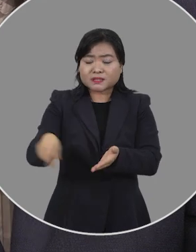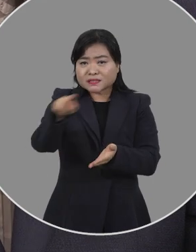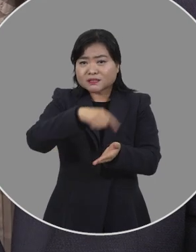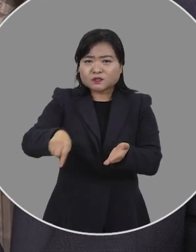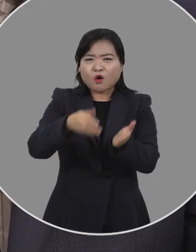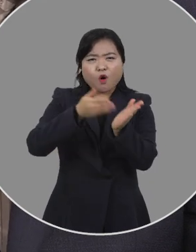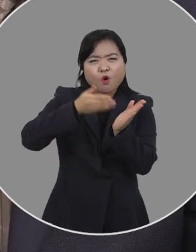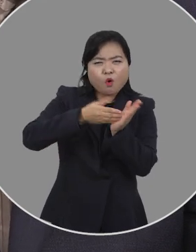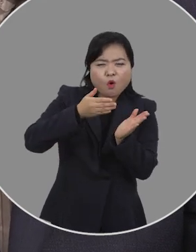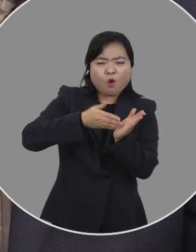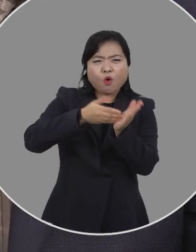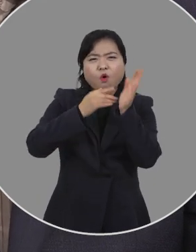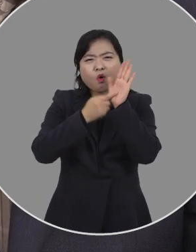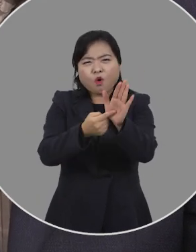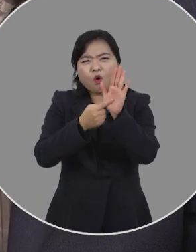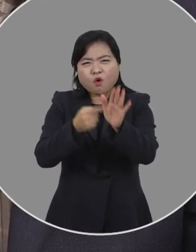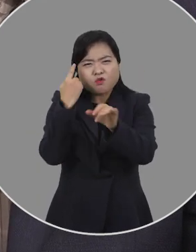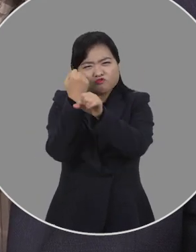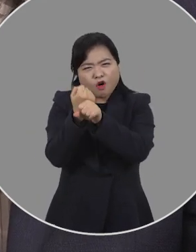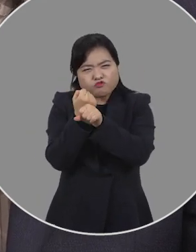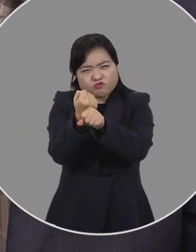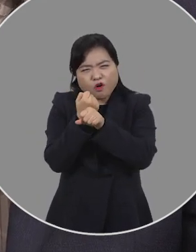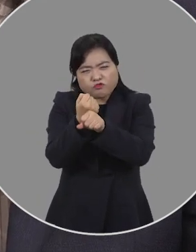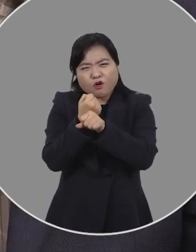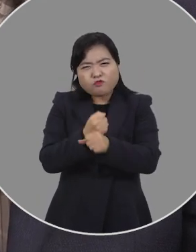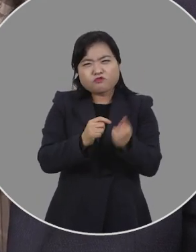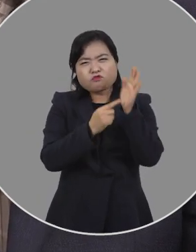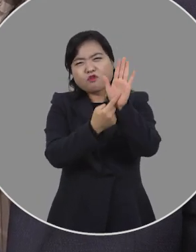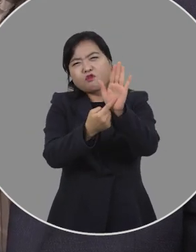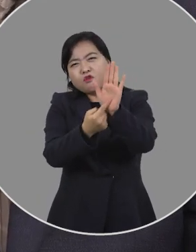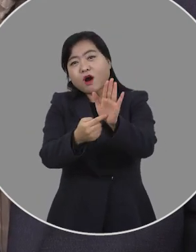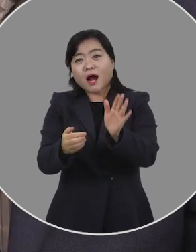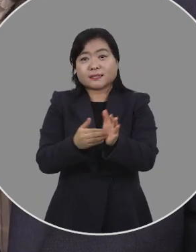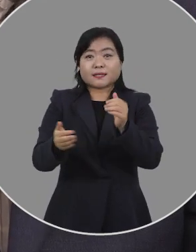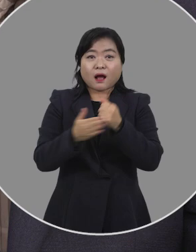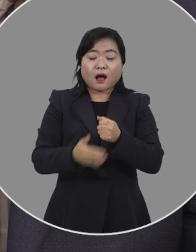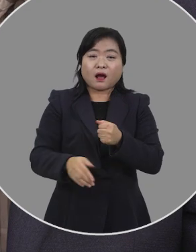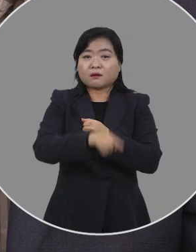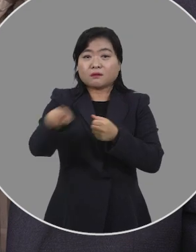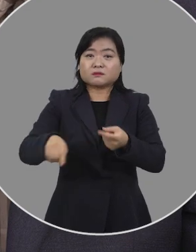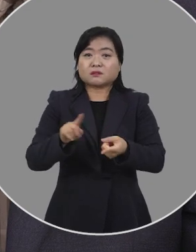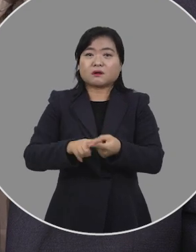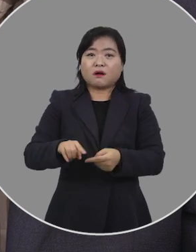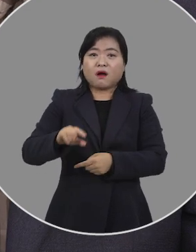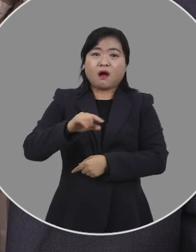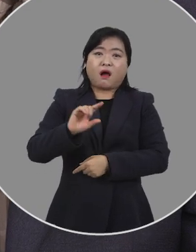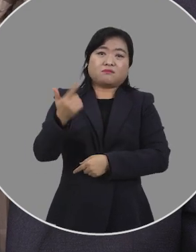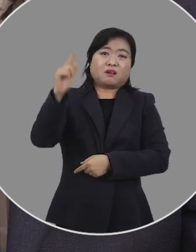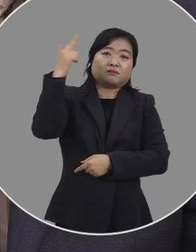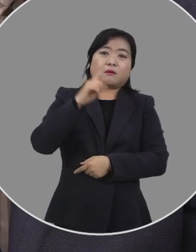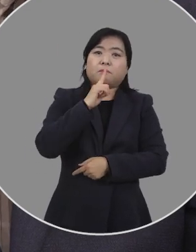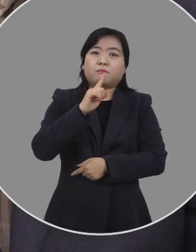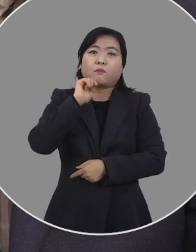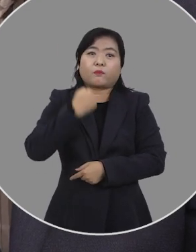계속 얘기하고 최고의 연구 결과를 쏟아내고 하니까 부인하기가 어렵지요.